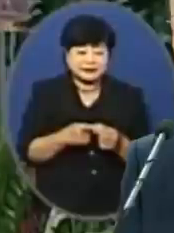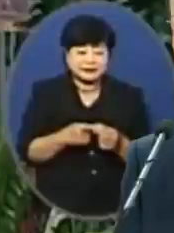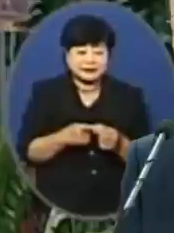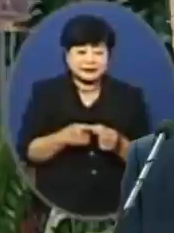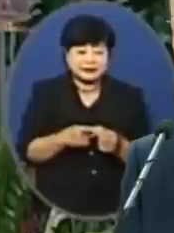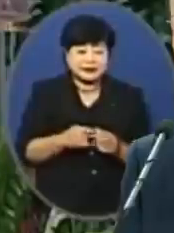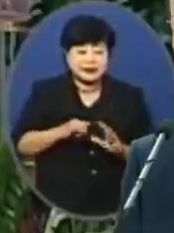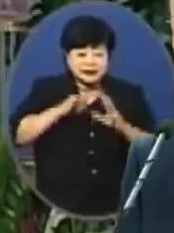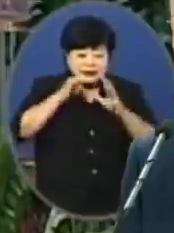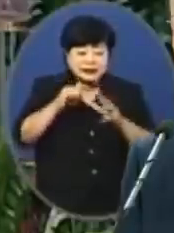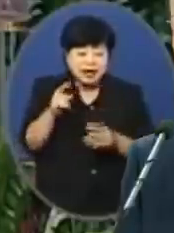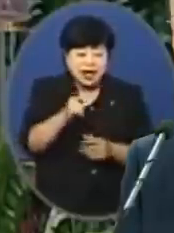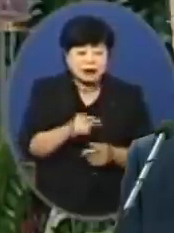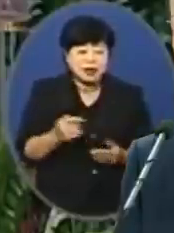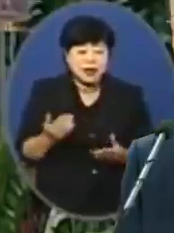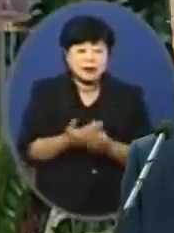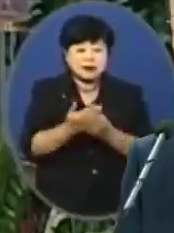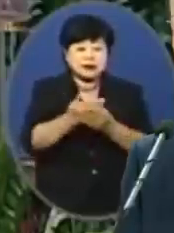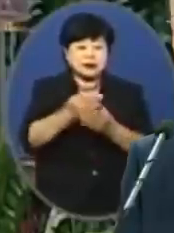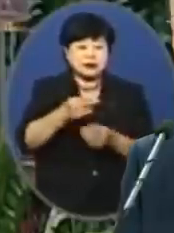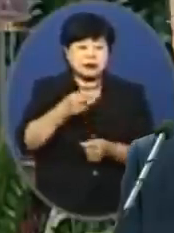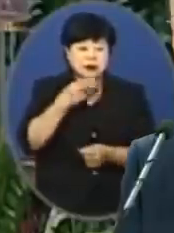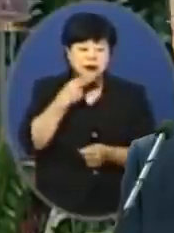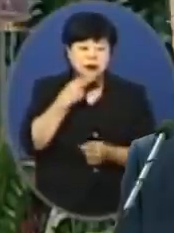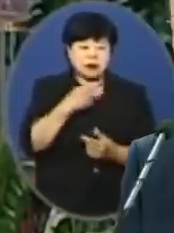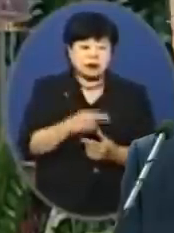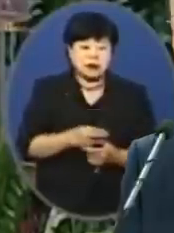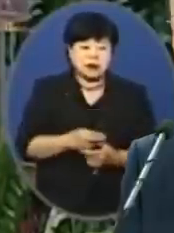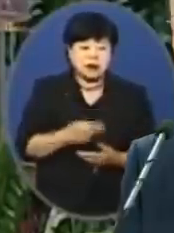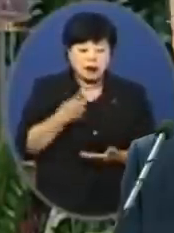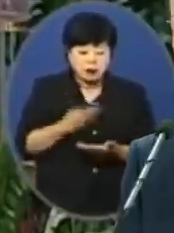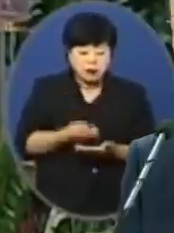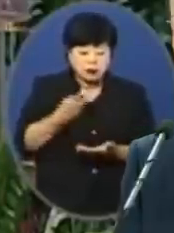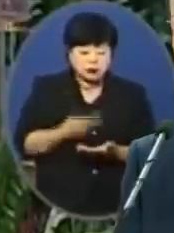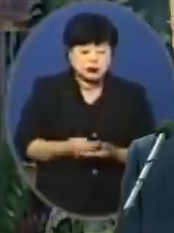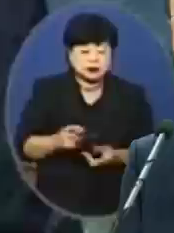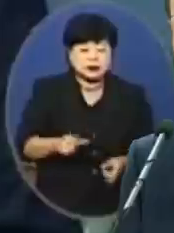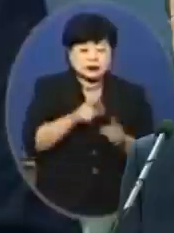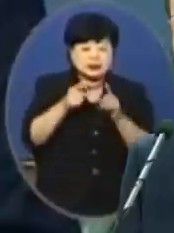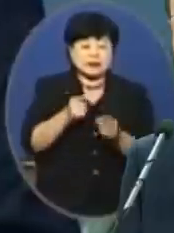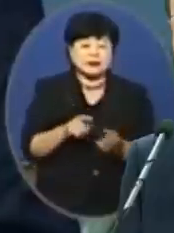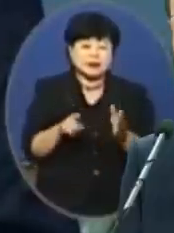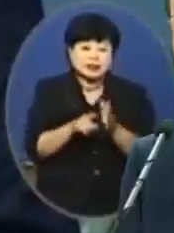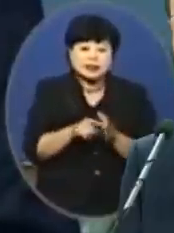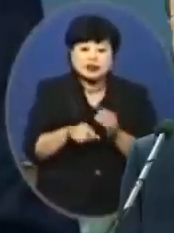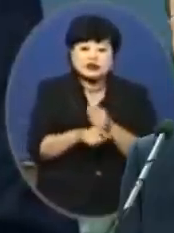이 세상에 아무리 해도 발전이 못하고 몸부림치는 삶을 사는 것은